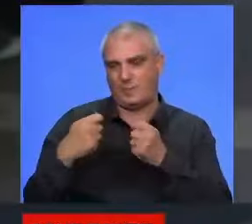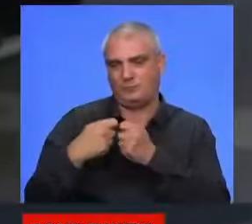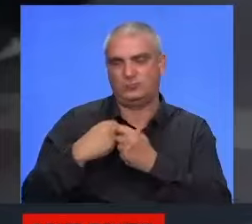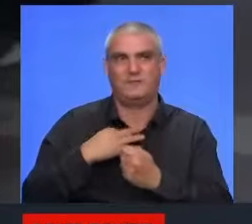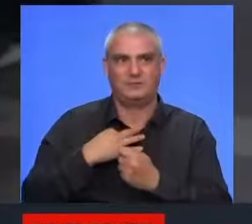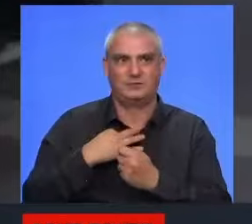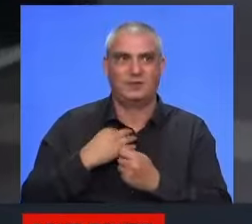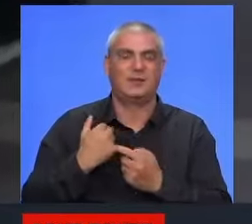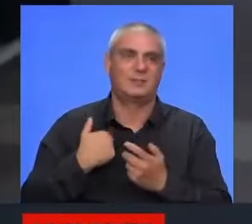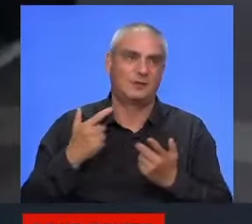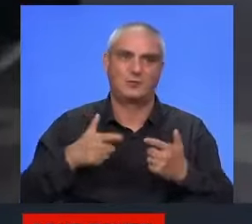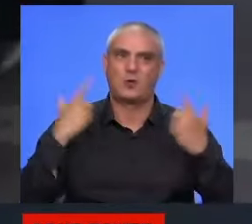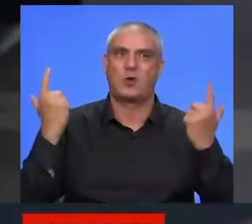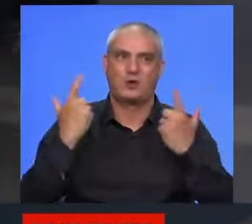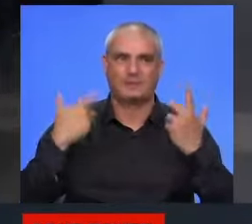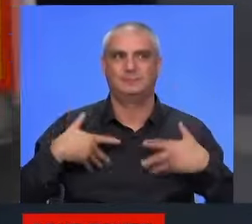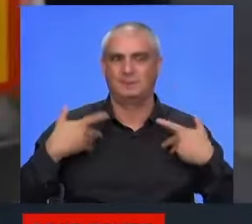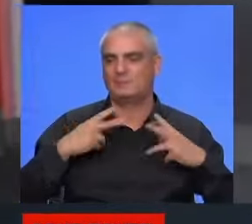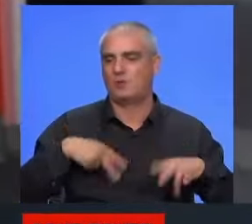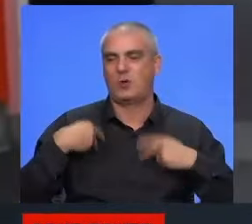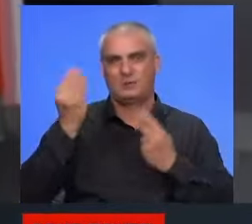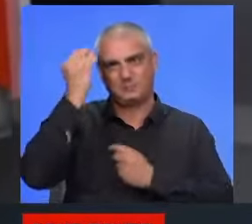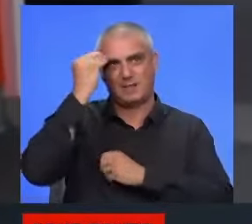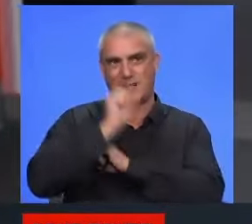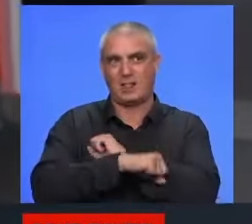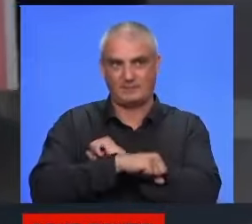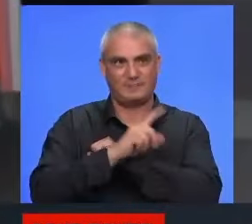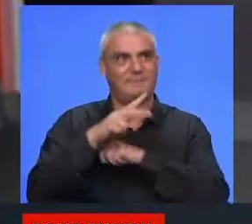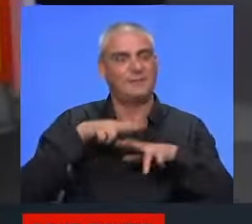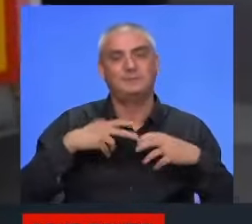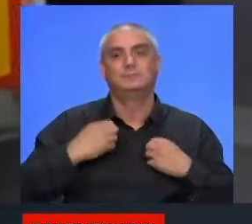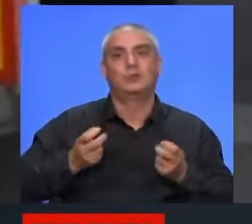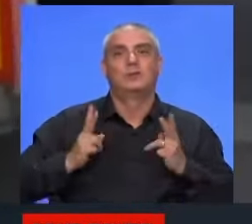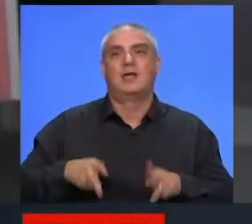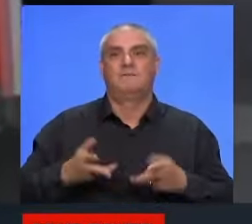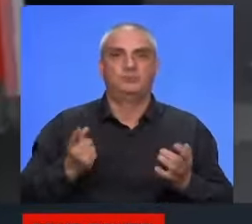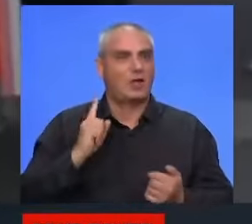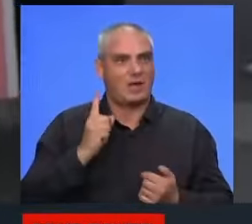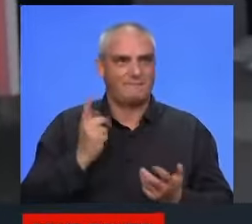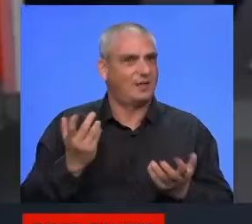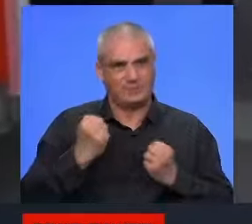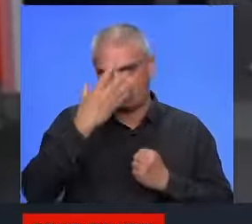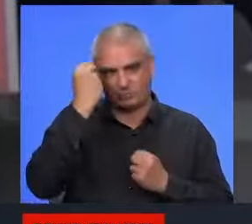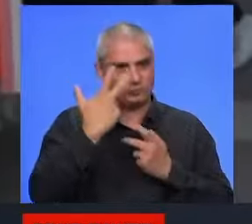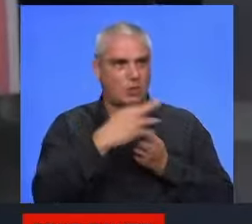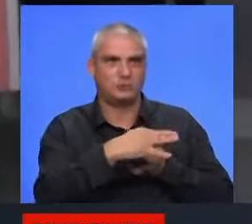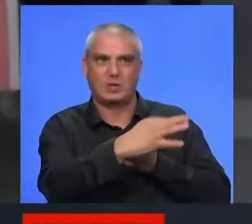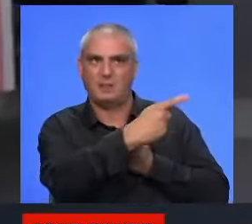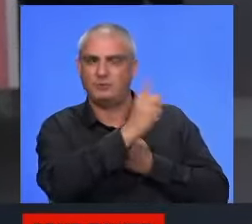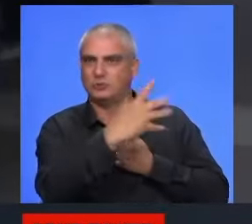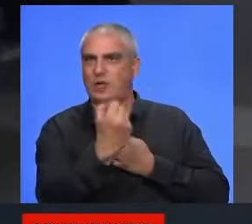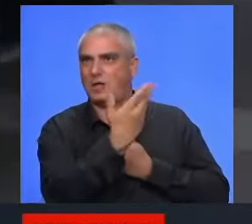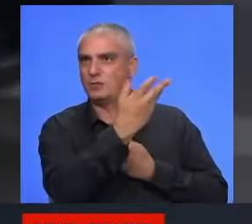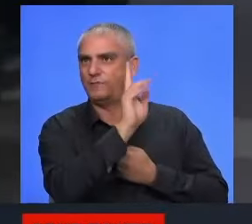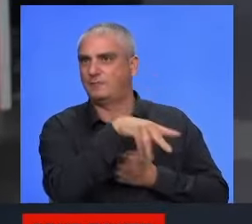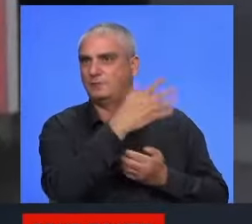אנחנו פה חוגגים, שמחים שאנחנו חוזרים לקמפוס, שהמצב הביטחוני מאפשר. אבל קשה לשכוח גם שמה, 3 קילומטרים פה יש לנו